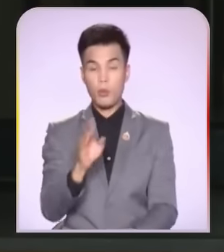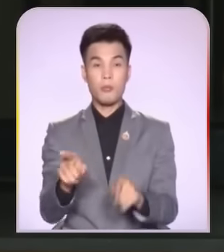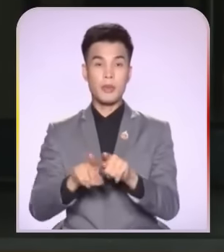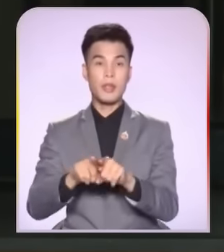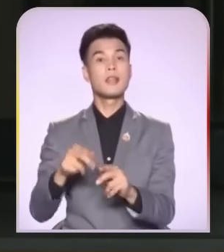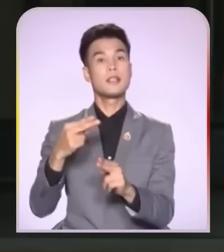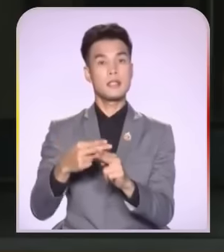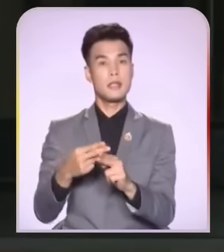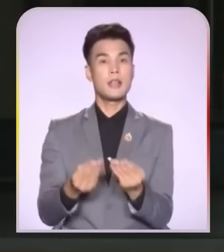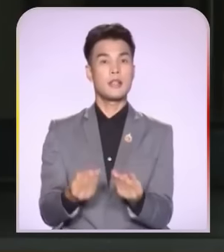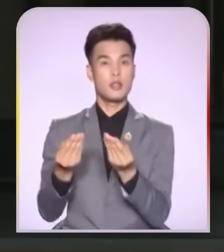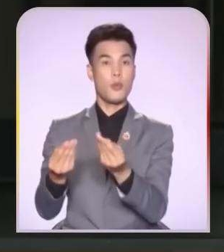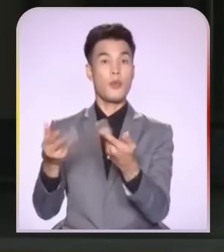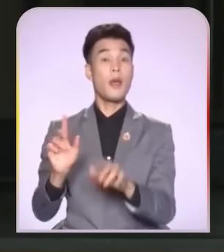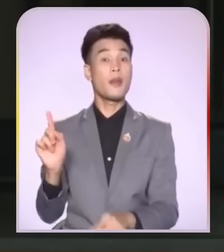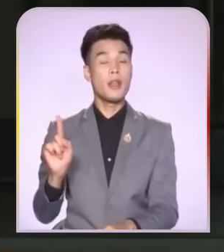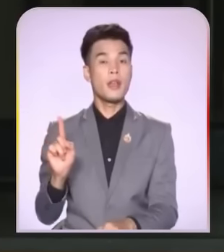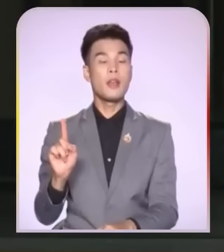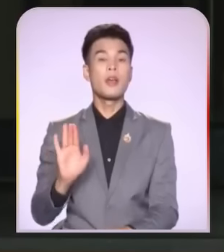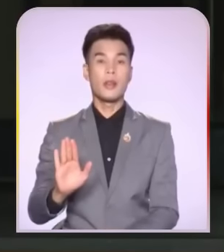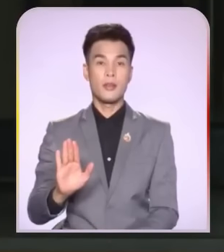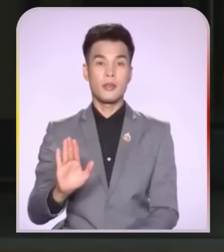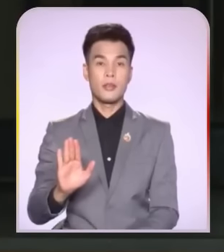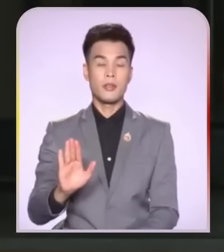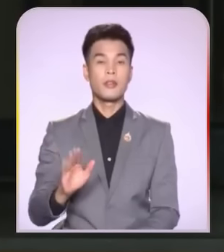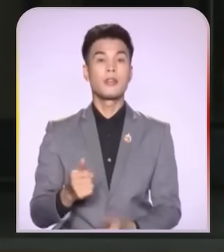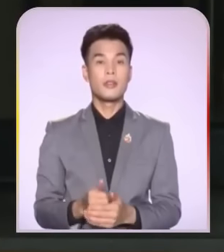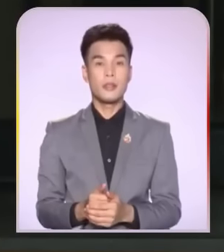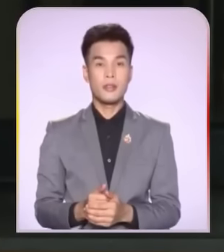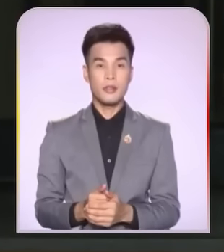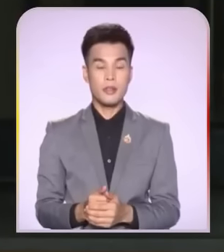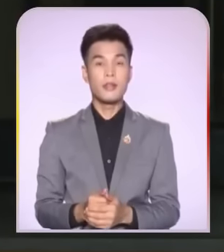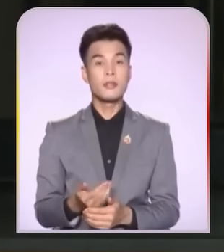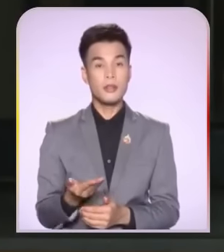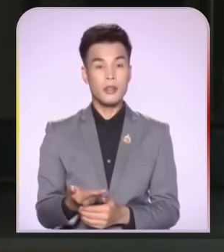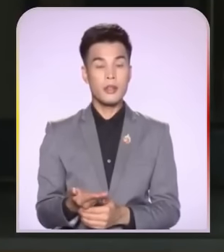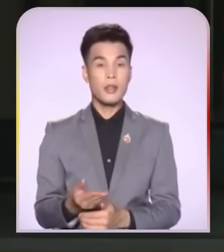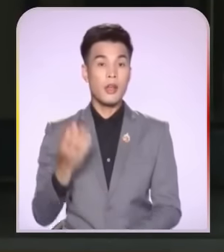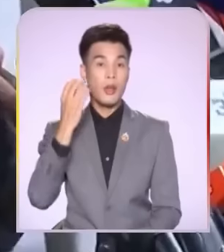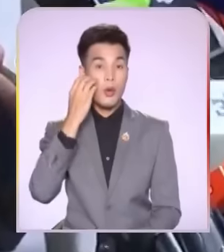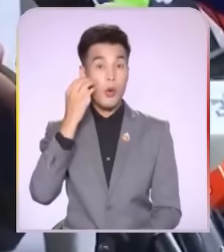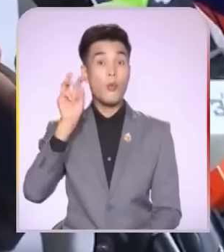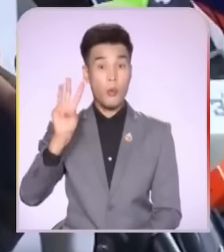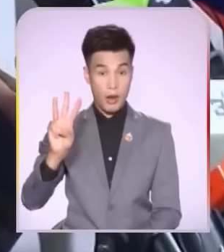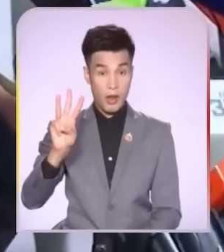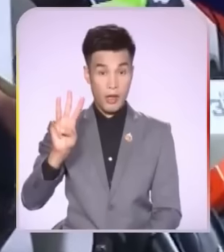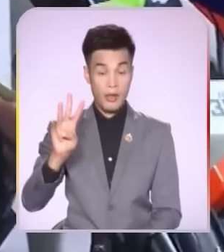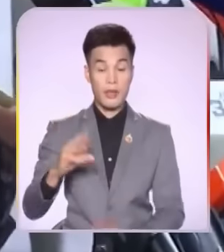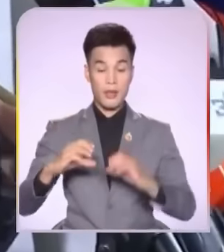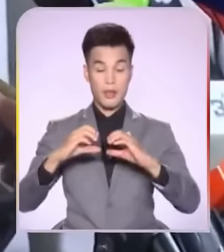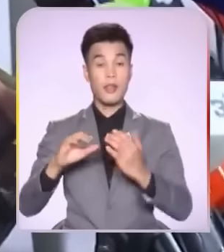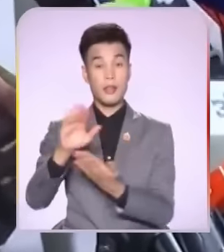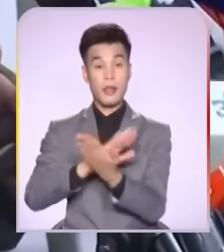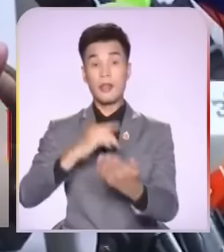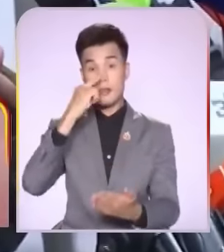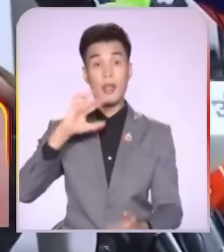ส่งชื่อเรียบร้อยแล้วนะคะก ็ คือทางด้านของพักชาติไทยพัฒนาค่ะ คุณวราวุฒิศิลปะอาชารัฐมนตรีว่าการกระทร